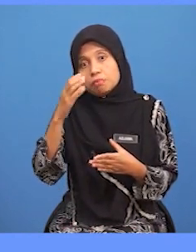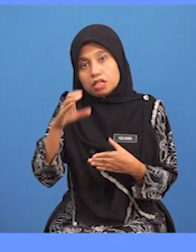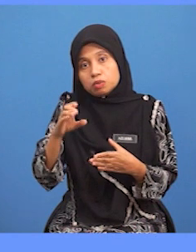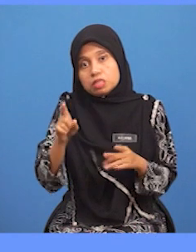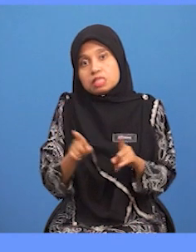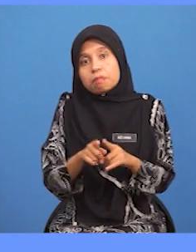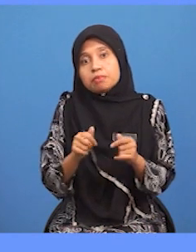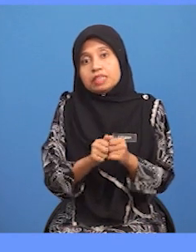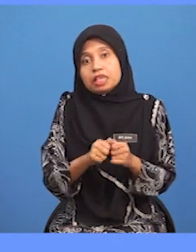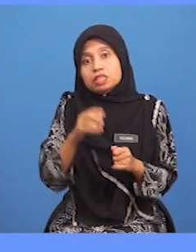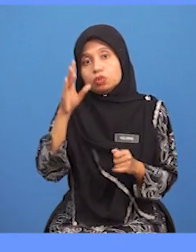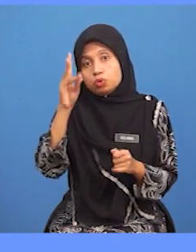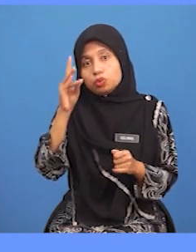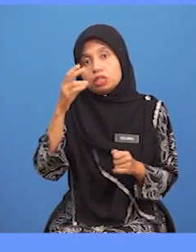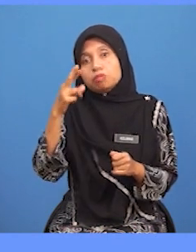RM17,500 sama dengan